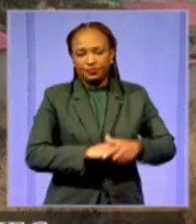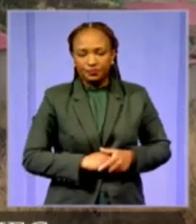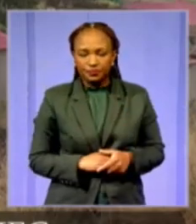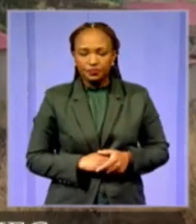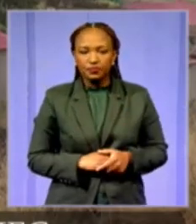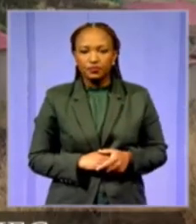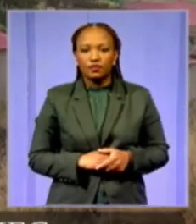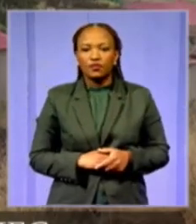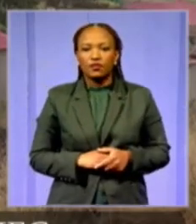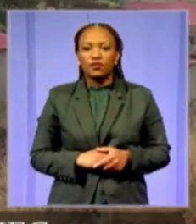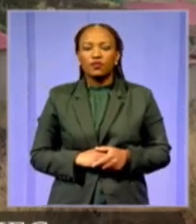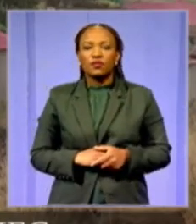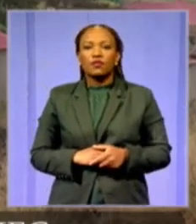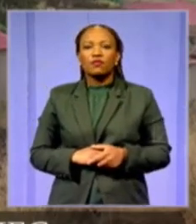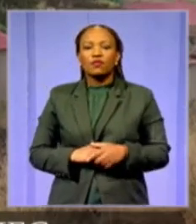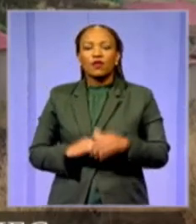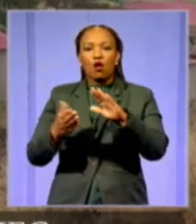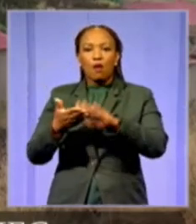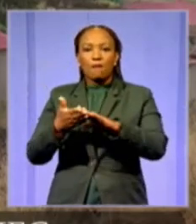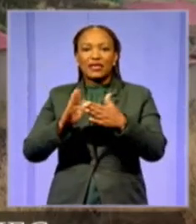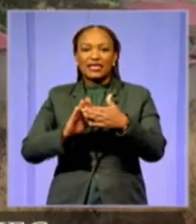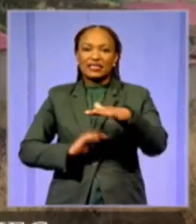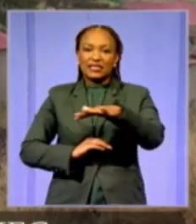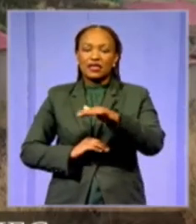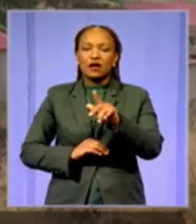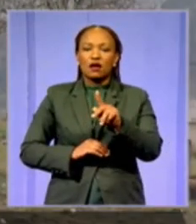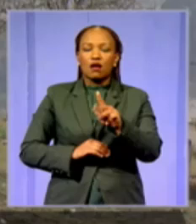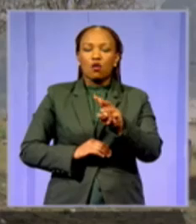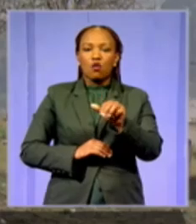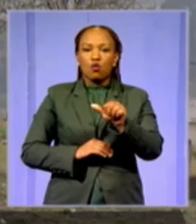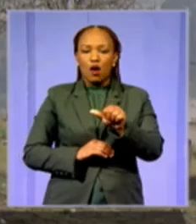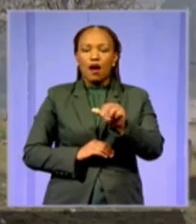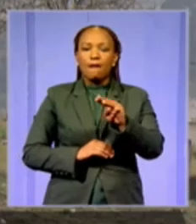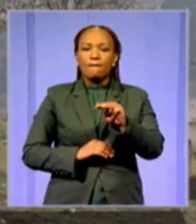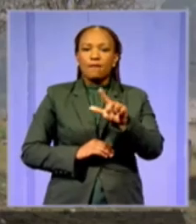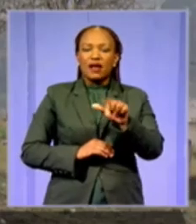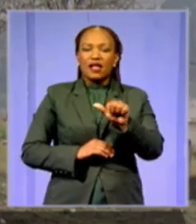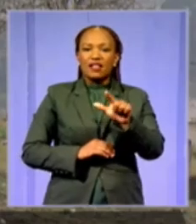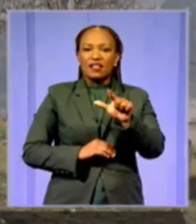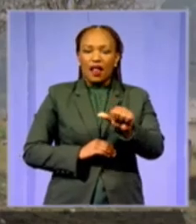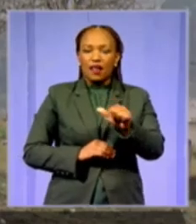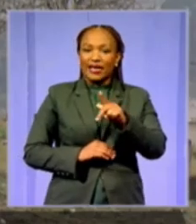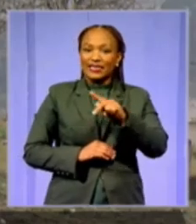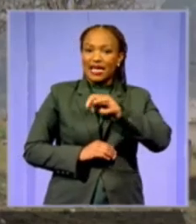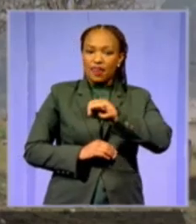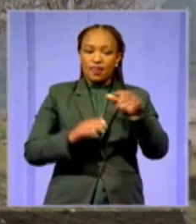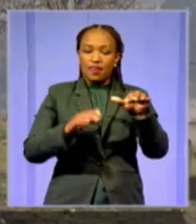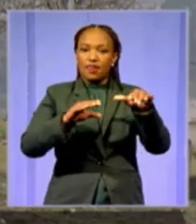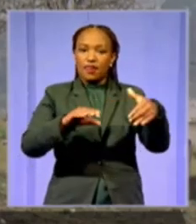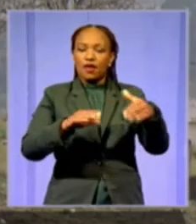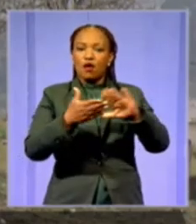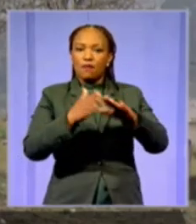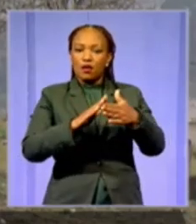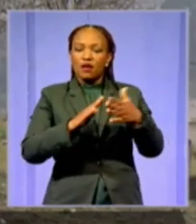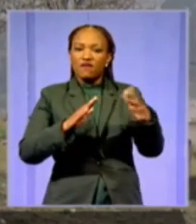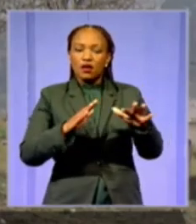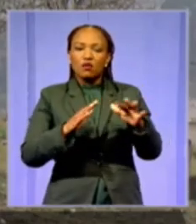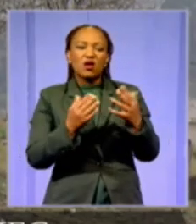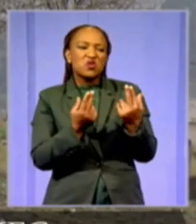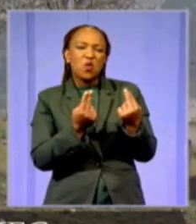Baagi ba kwa Madlala kwa masepaleng wa Rhein-Konyeni kwa lebopolele kwa borwa jwa KwaZulu-Natal ba beile tsholofelo ya bona go mo lekgotla yo sa tswang